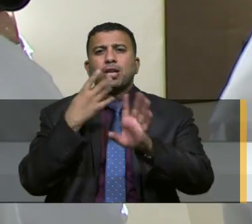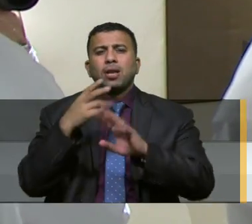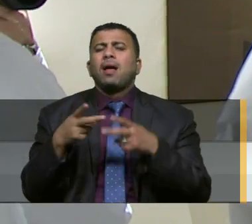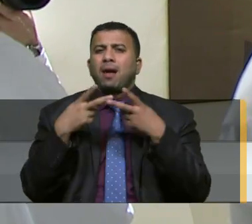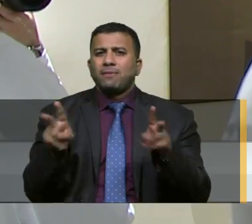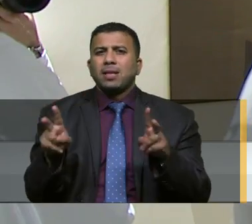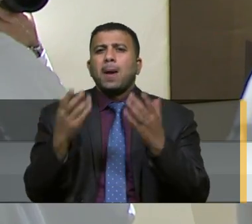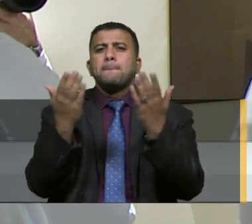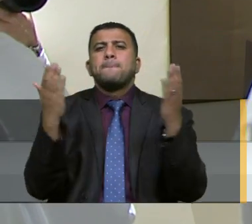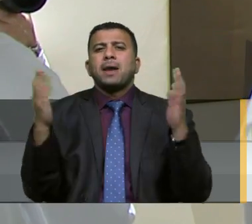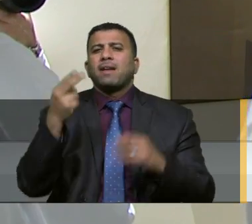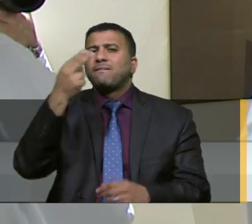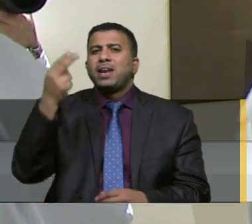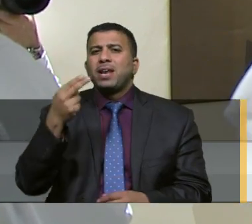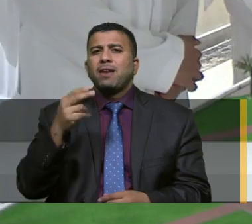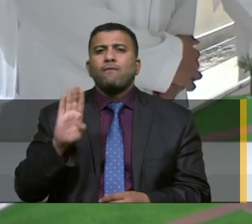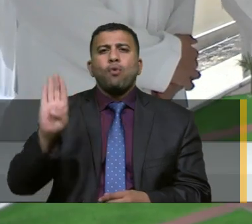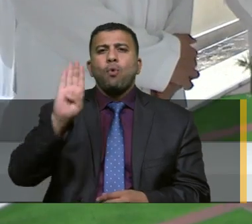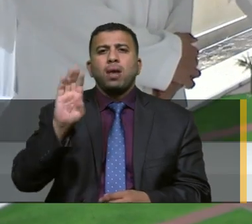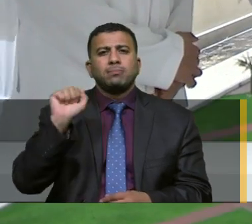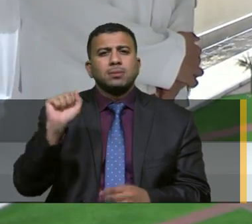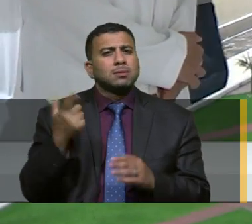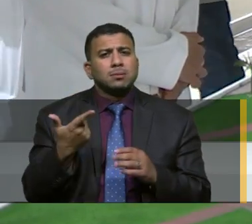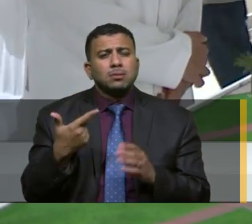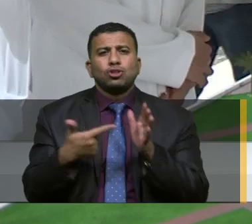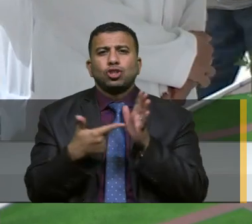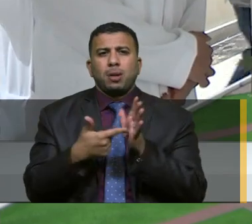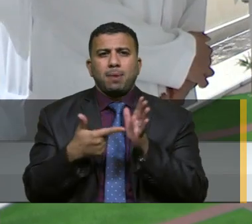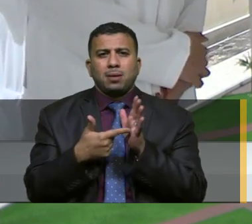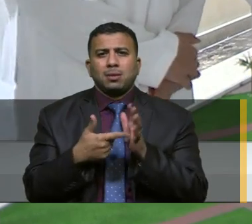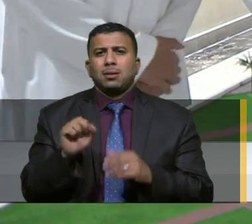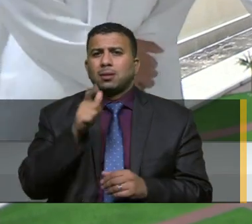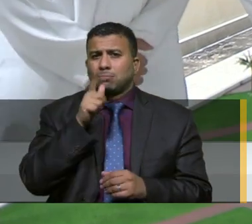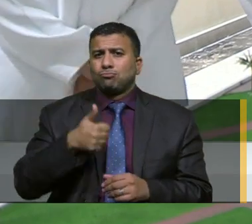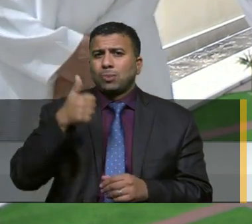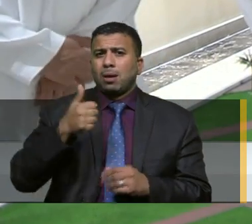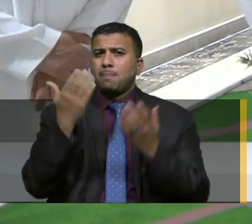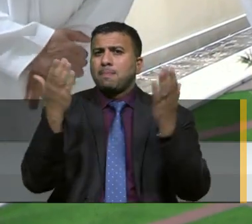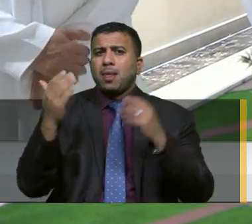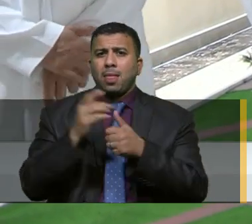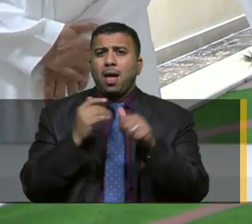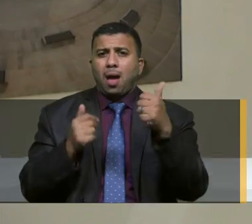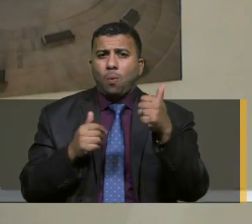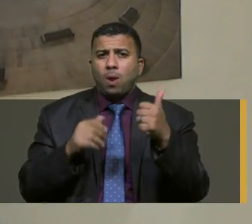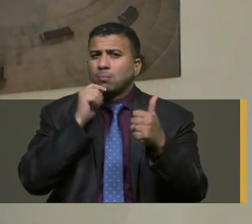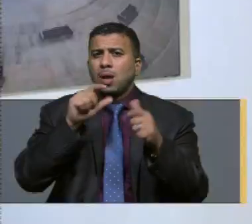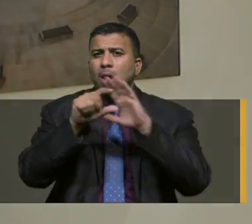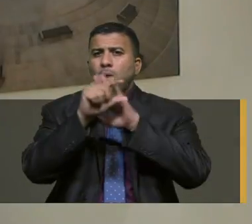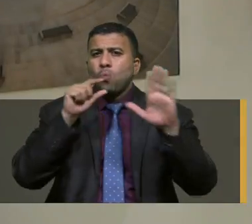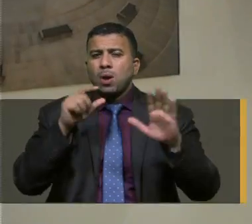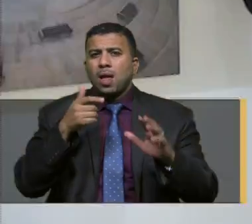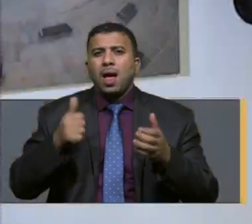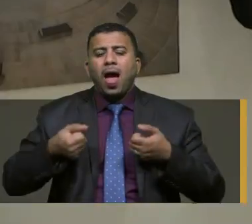المهرجان، افتتح معرضين فنيين في كلية الفنون بالجامعة، إذ أنجز المعرض الأول الذي يحمل عنوان